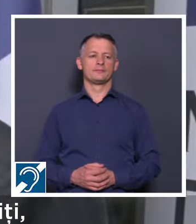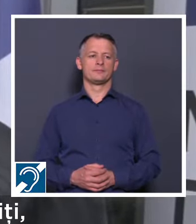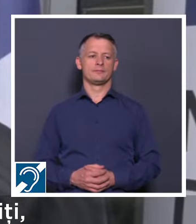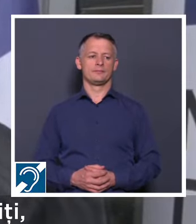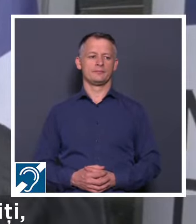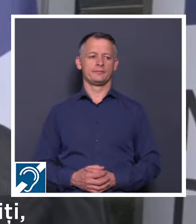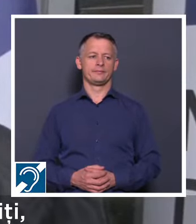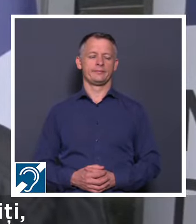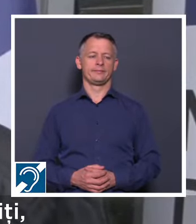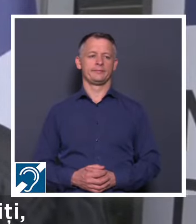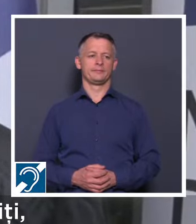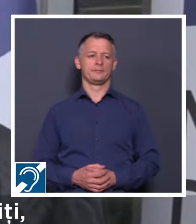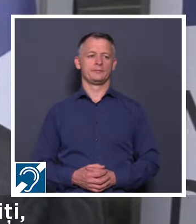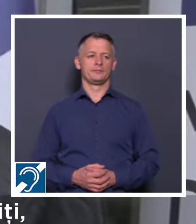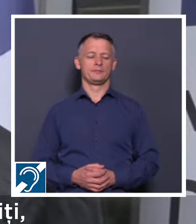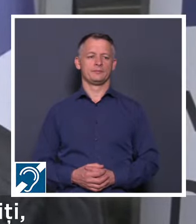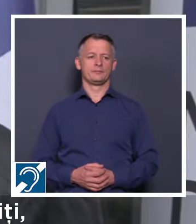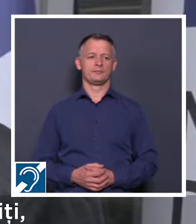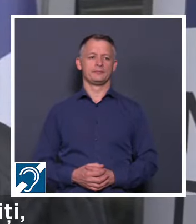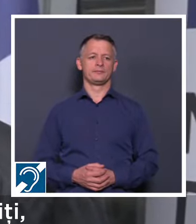gravement blessés,